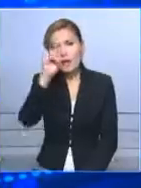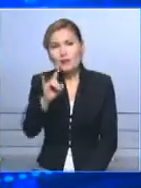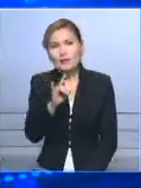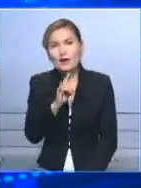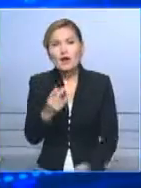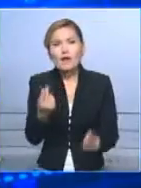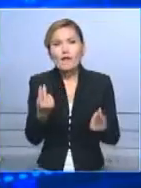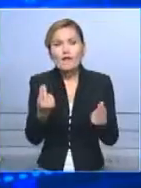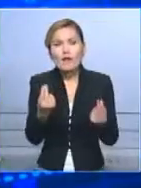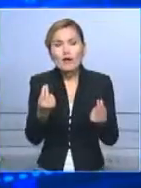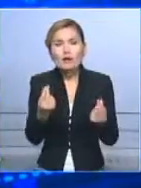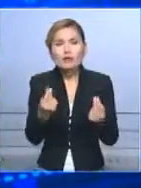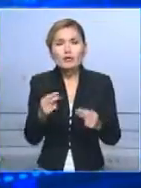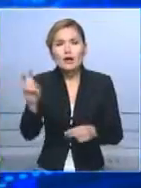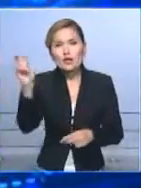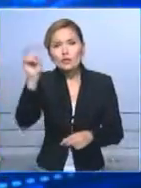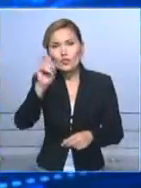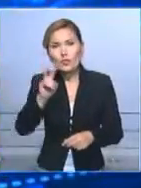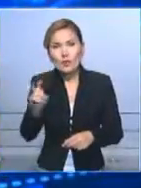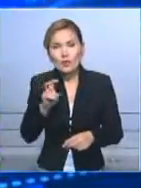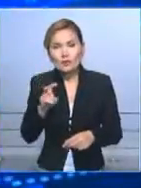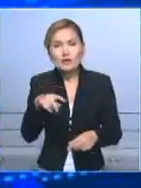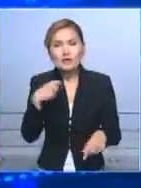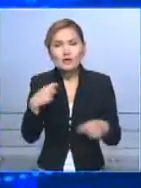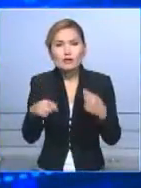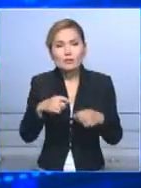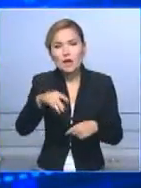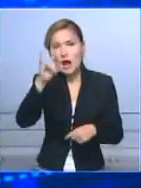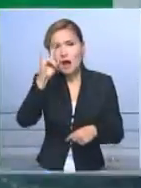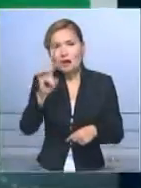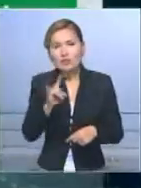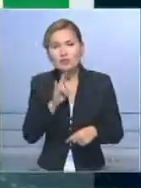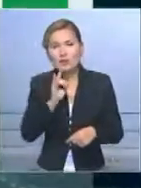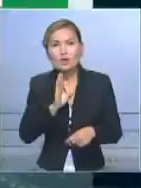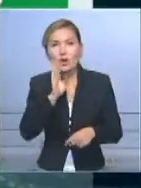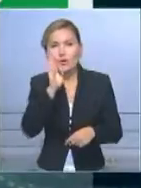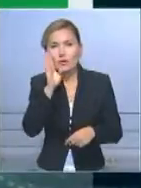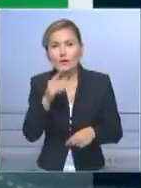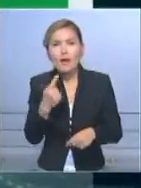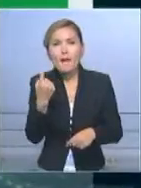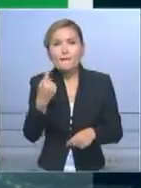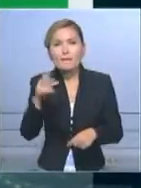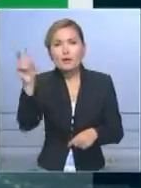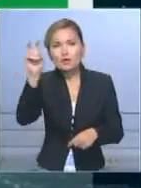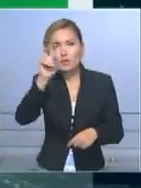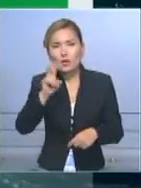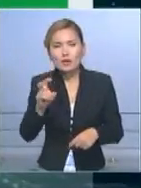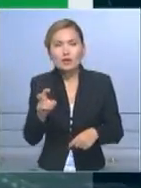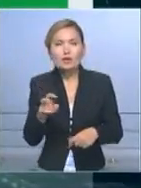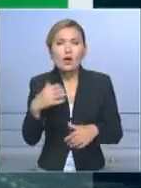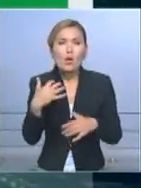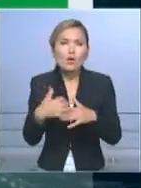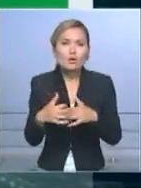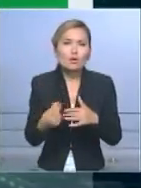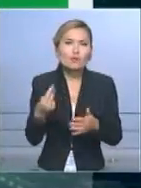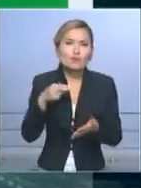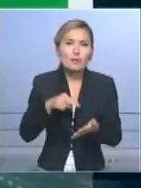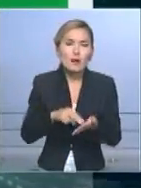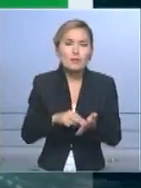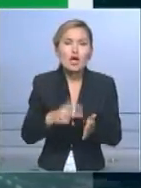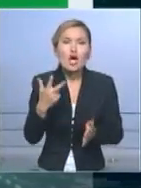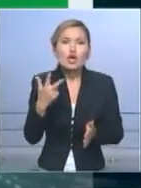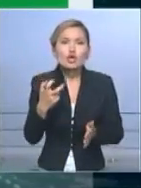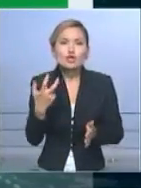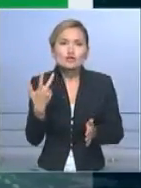Еліміздің валюта нарығындағы соңғы деректерге тоқтала кетейік. Қазақстан қор биржасындағы таңғы және күндізгі сессиялардың қорытындысы бойынша 1 доллардың